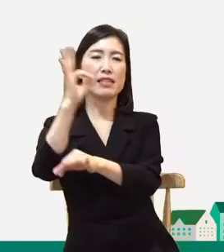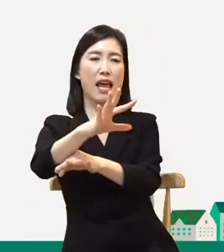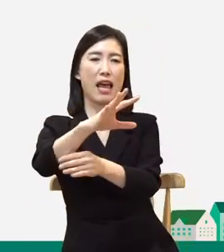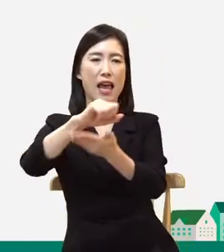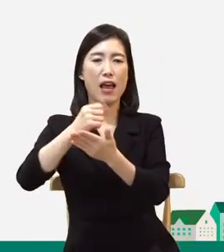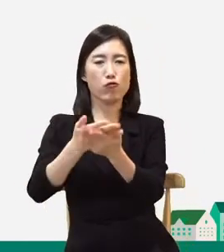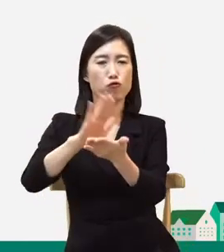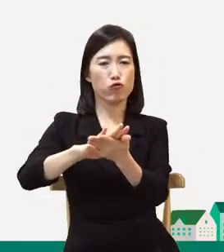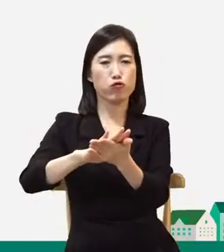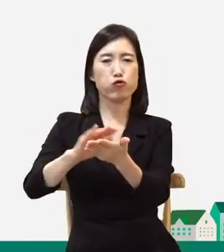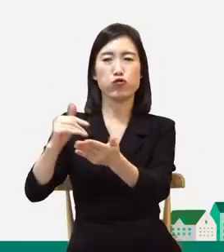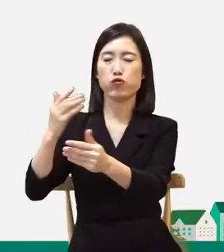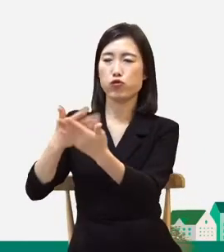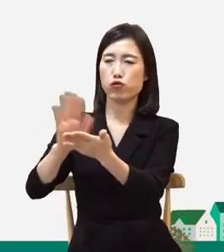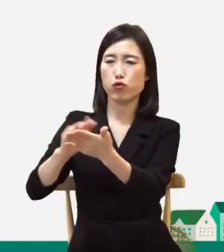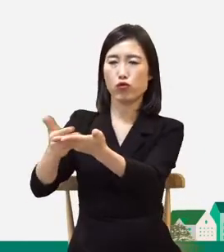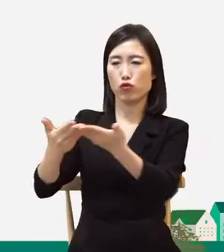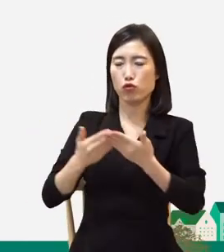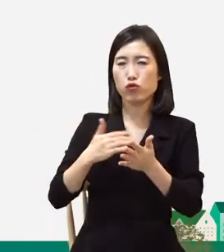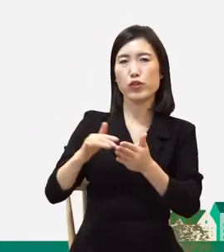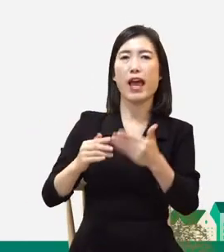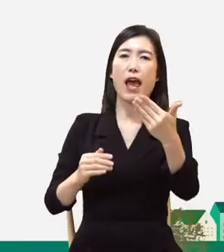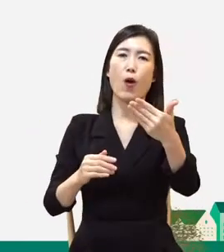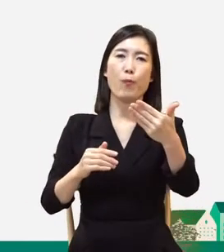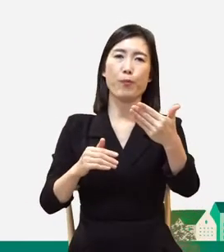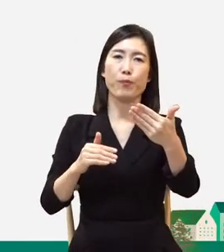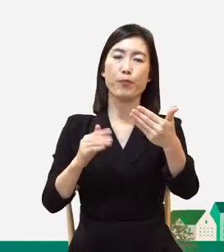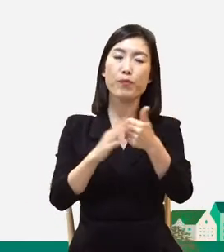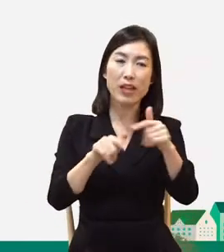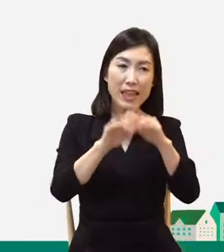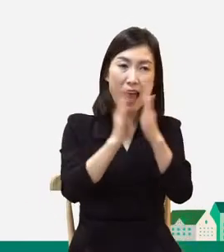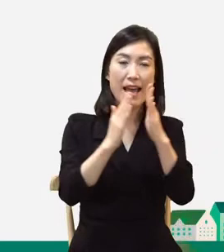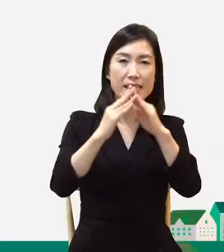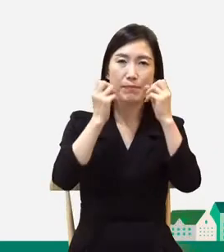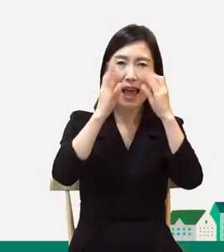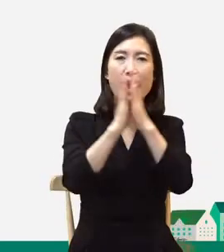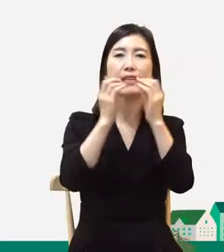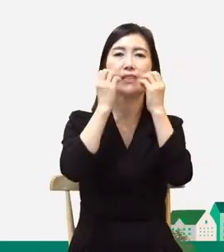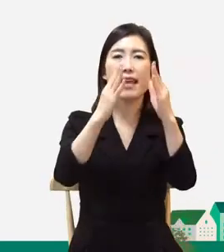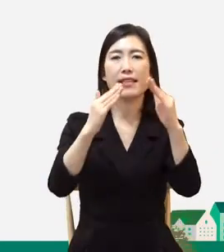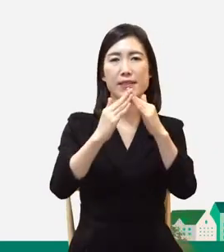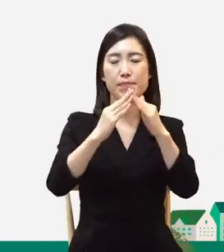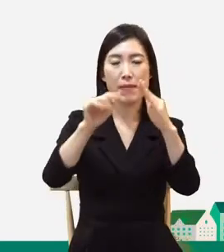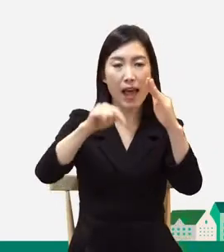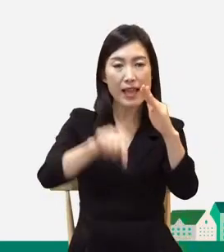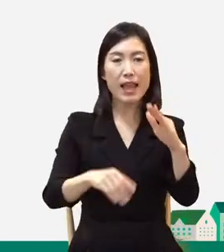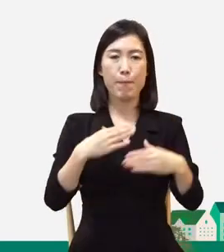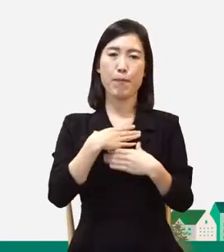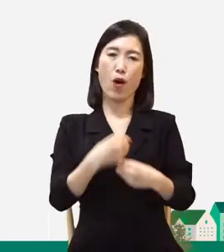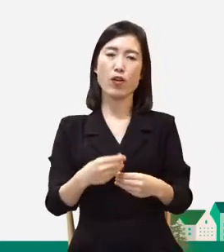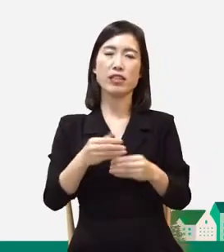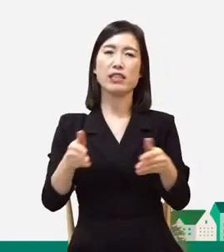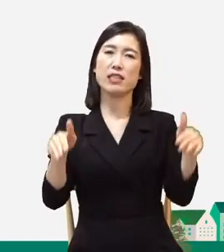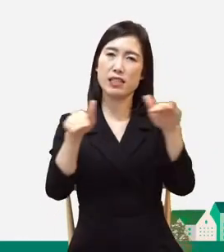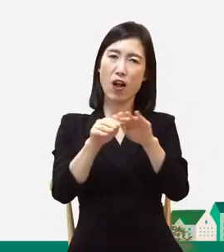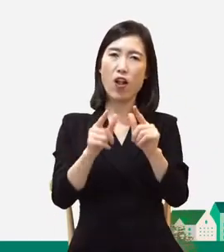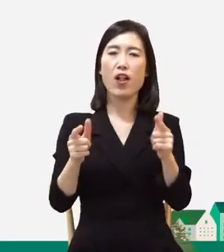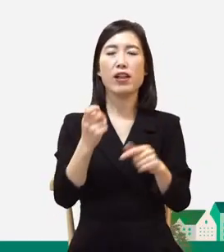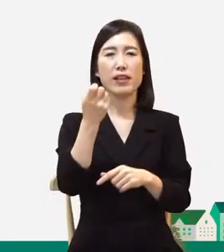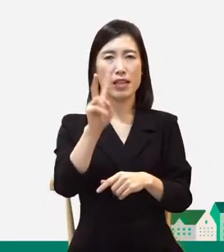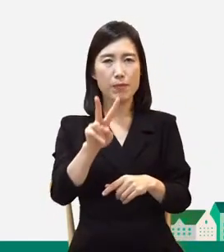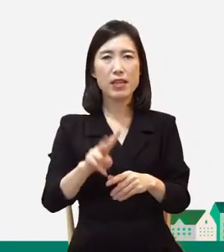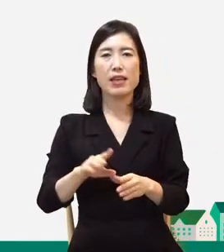받은 것이 총 9채입니다. 그래서 이게 다 신규 시설이었고요. 여기에 이런 편의 시설 그리고 이제 뭐